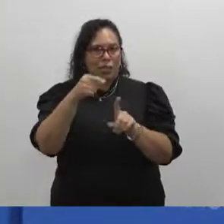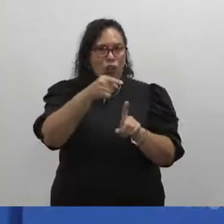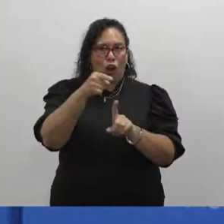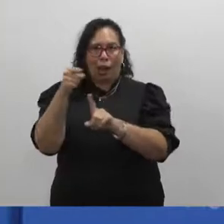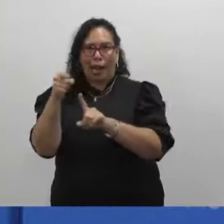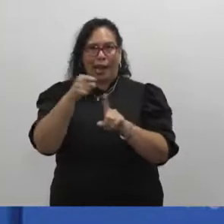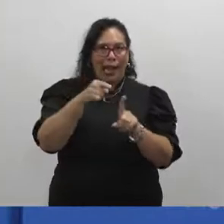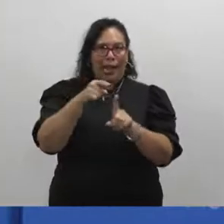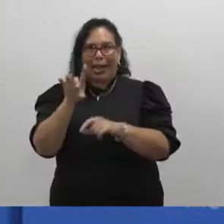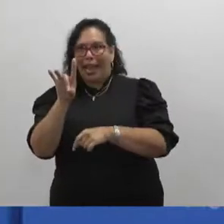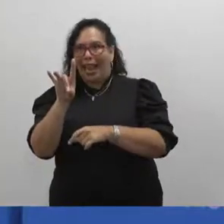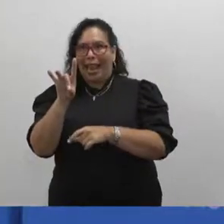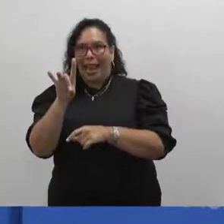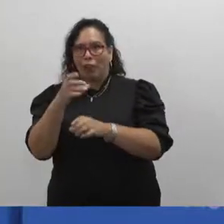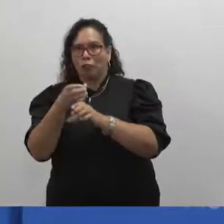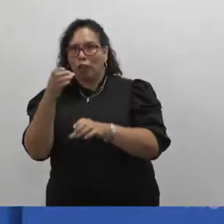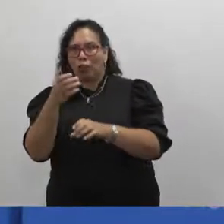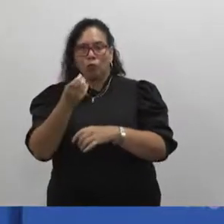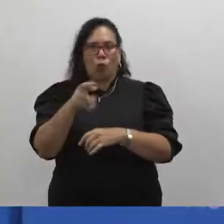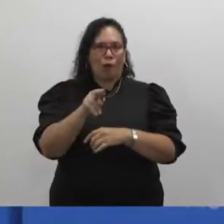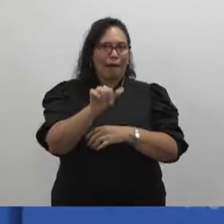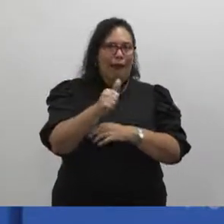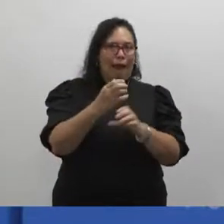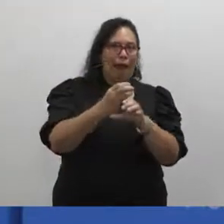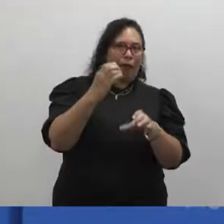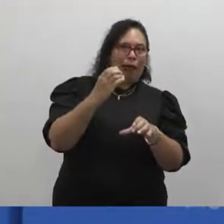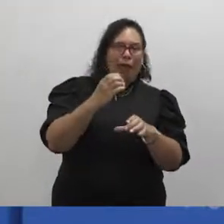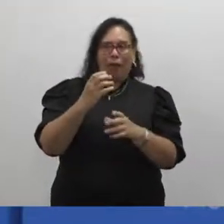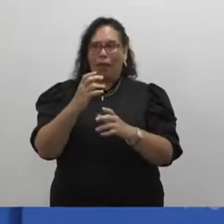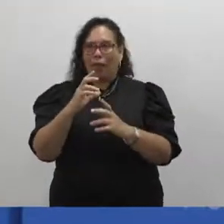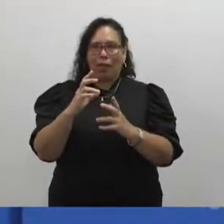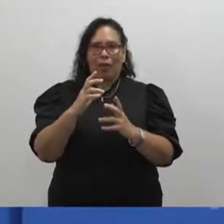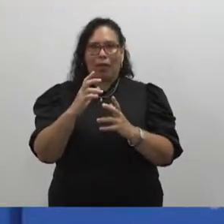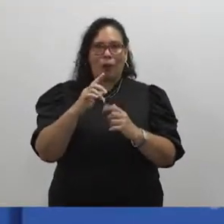dương ở nắng lo phần tai bớt sân chia dương miền